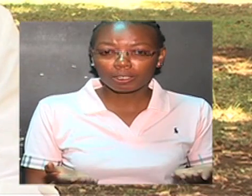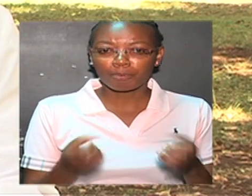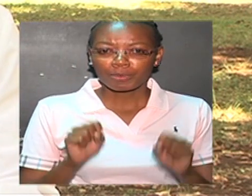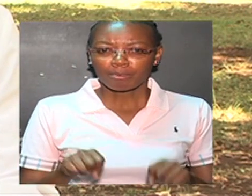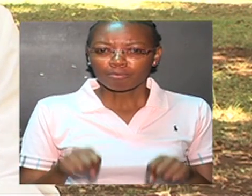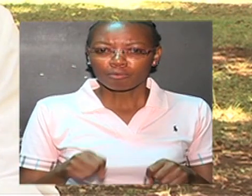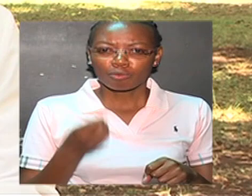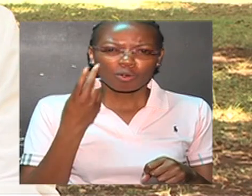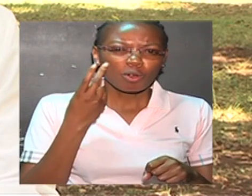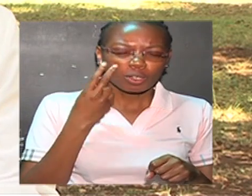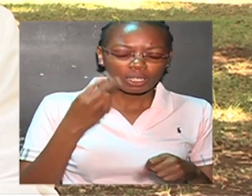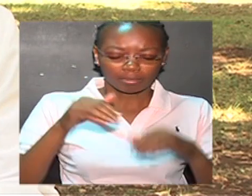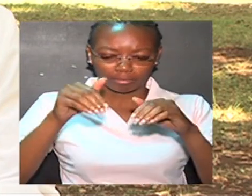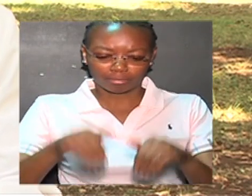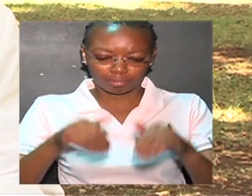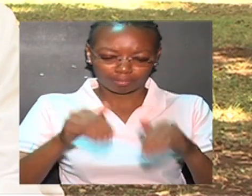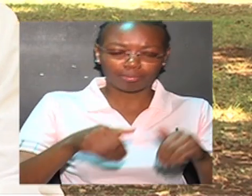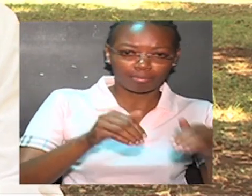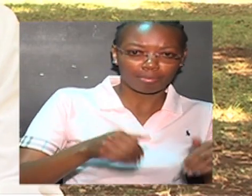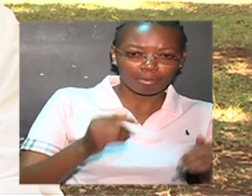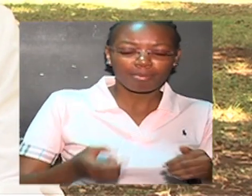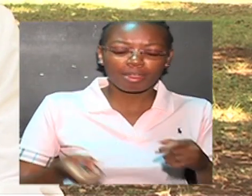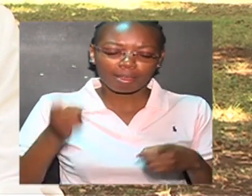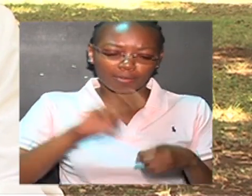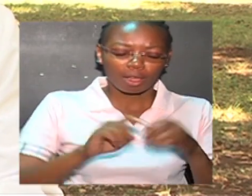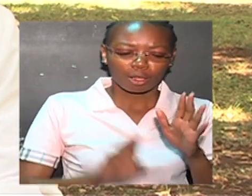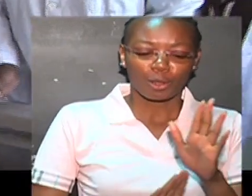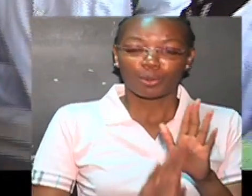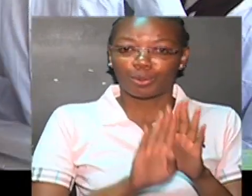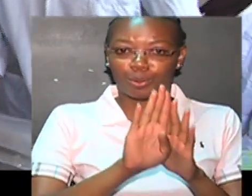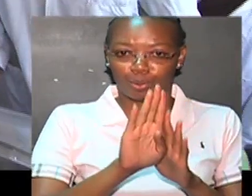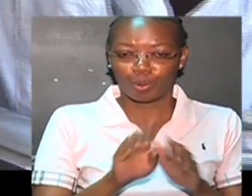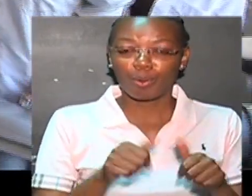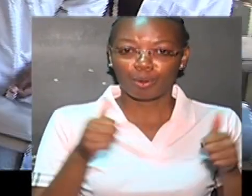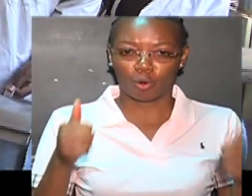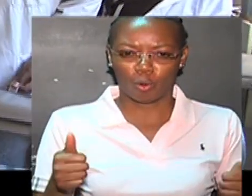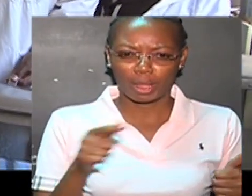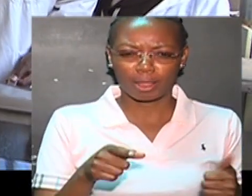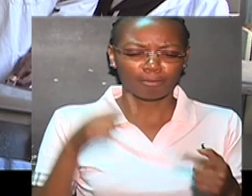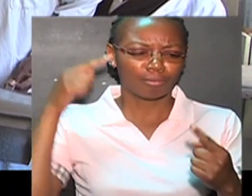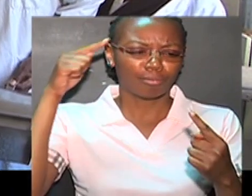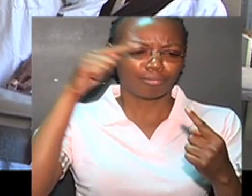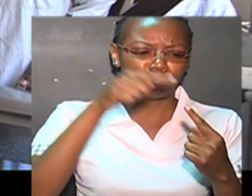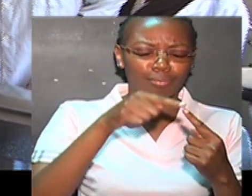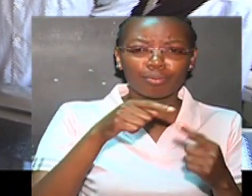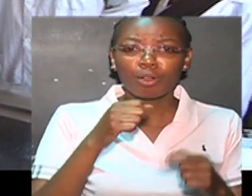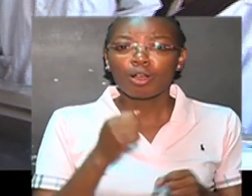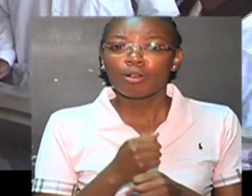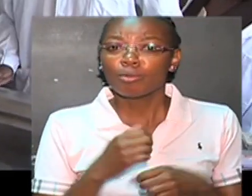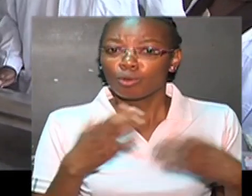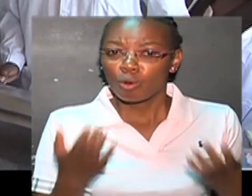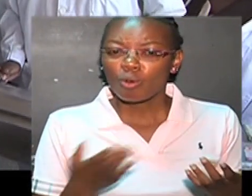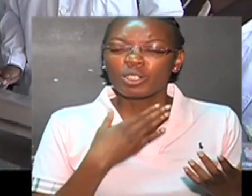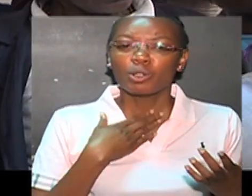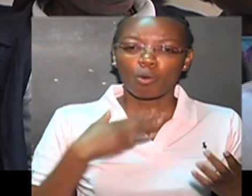agricultural produce and livestock produce. Lengo lao ni kwamba si akina mama hawa tu